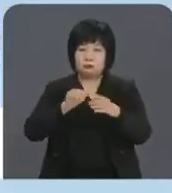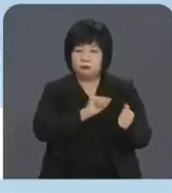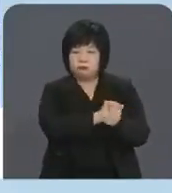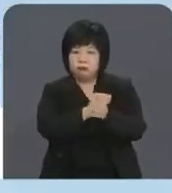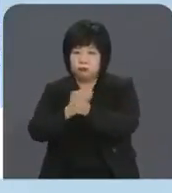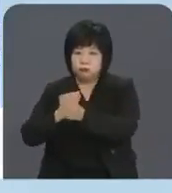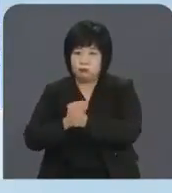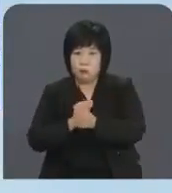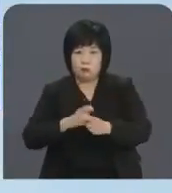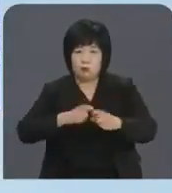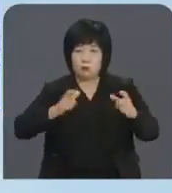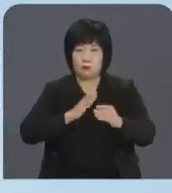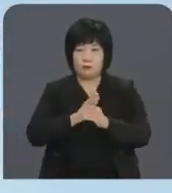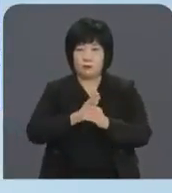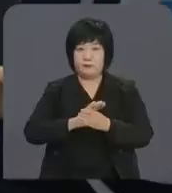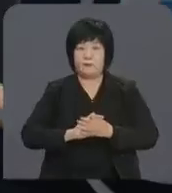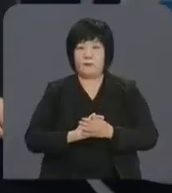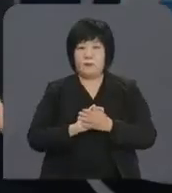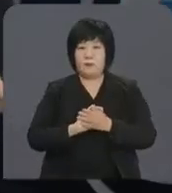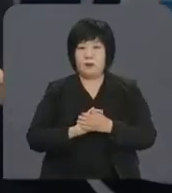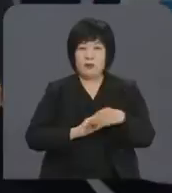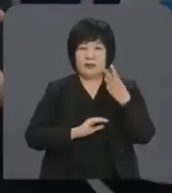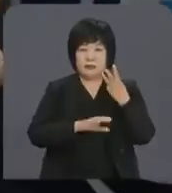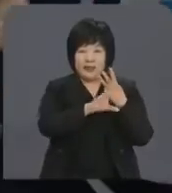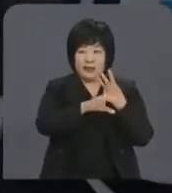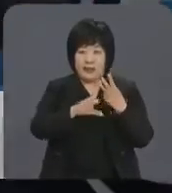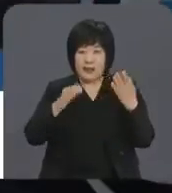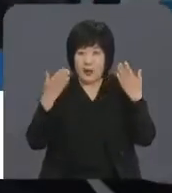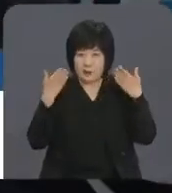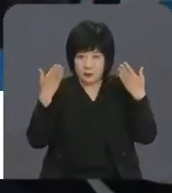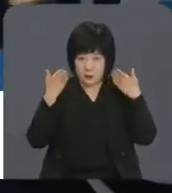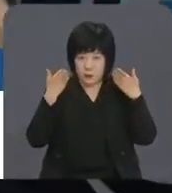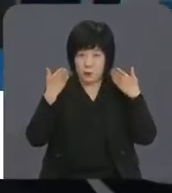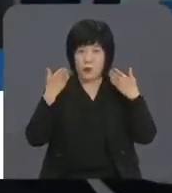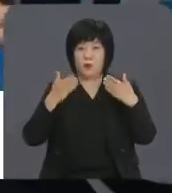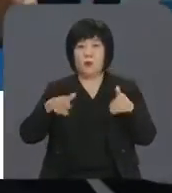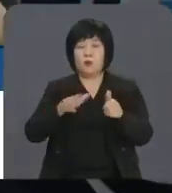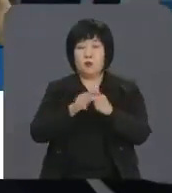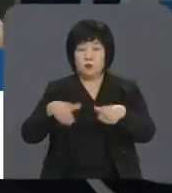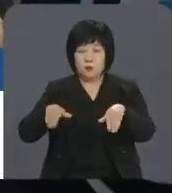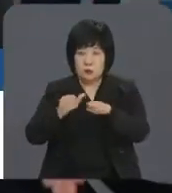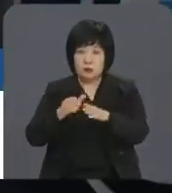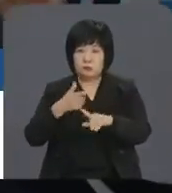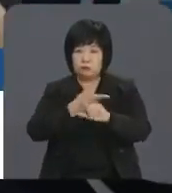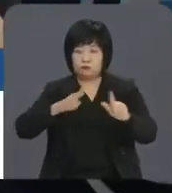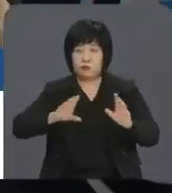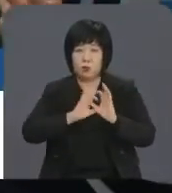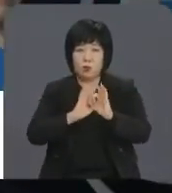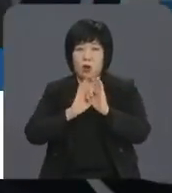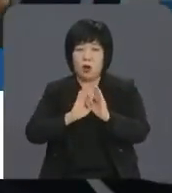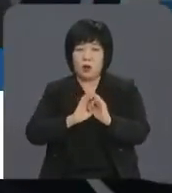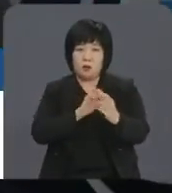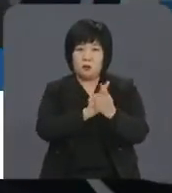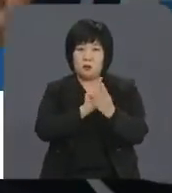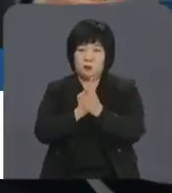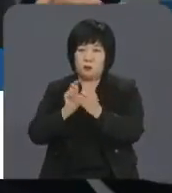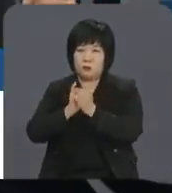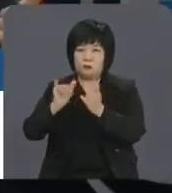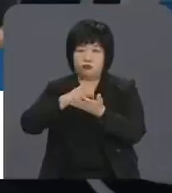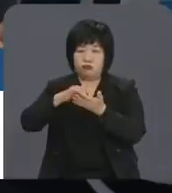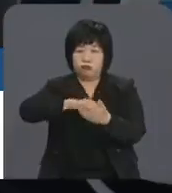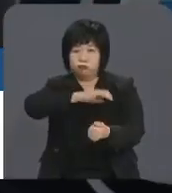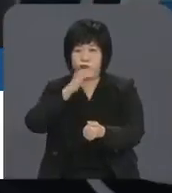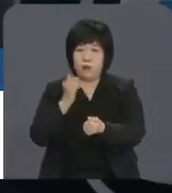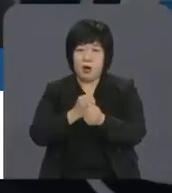확산하고 있습니다 세계의 학교와 어 또 종교 시술 덩 관련 접촉자 가 수백 명씩